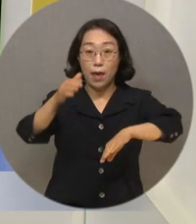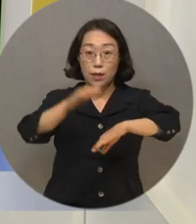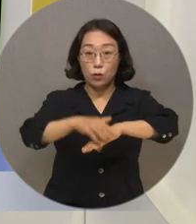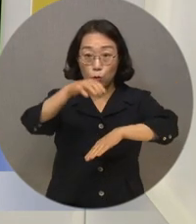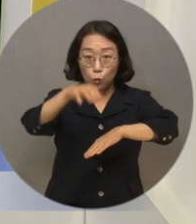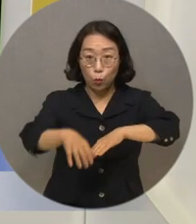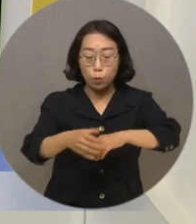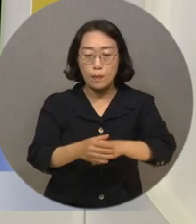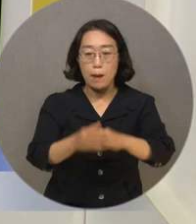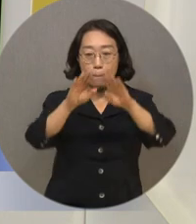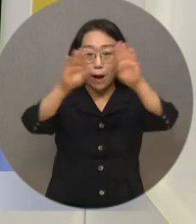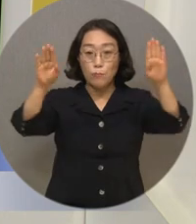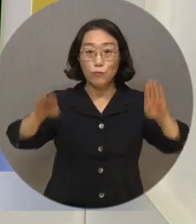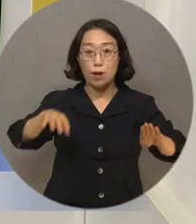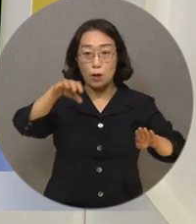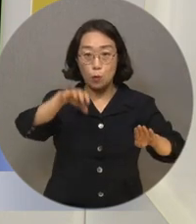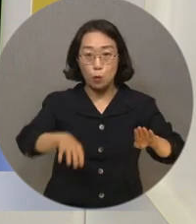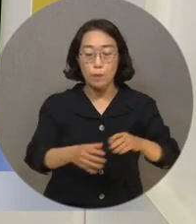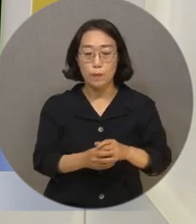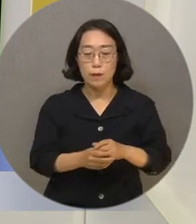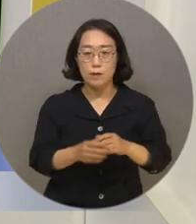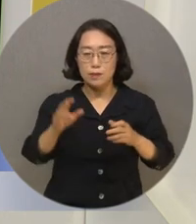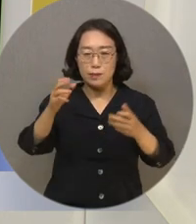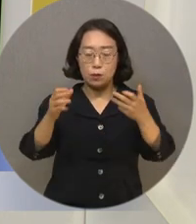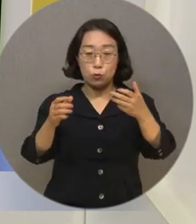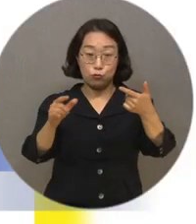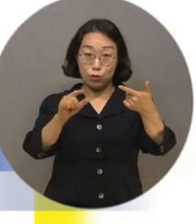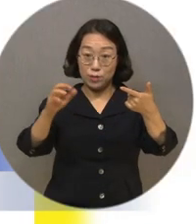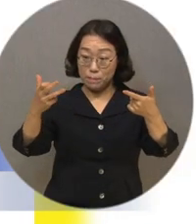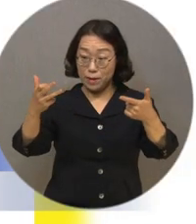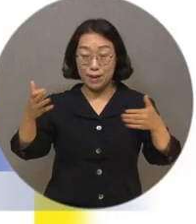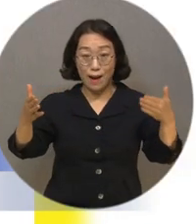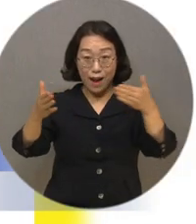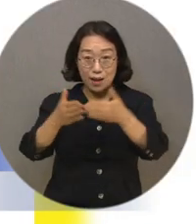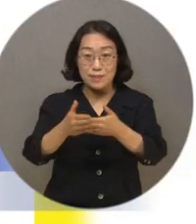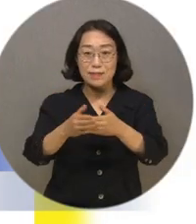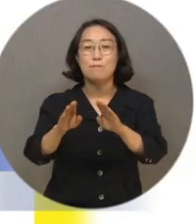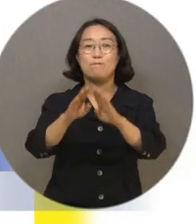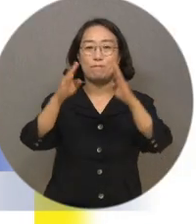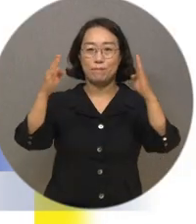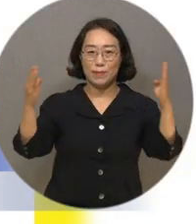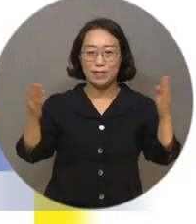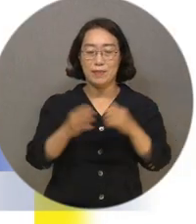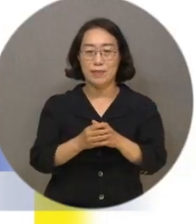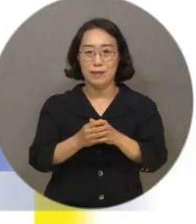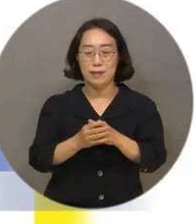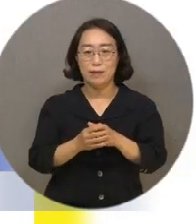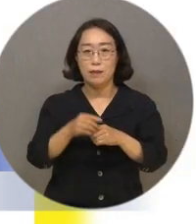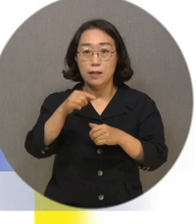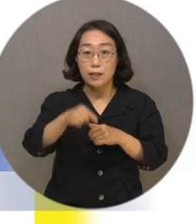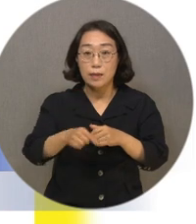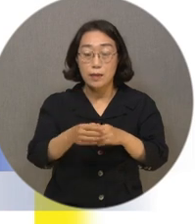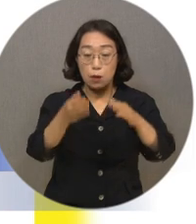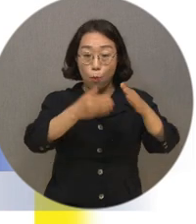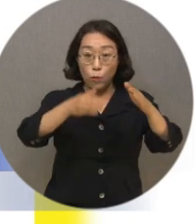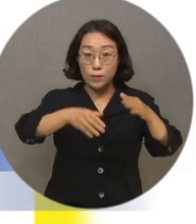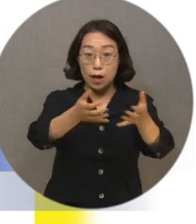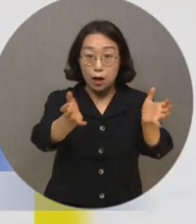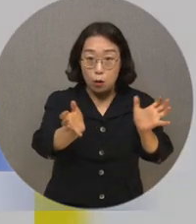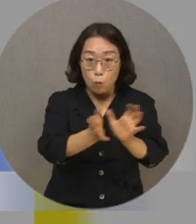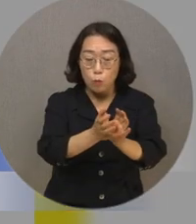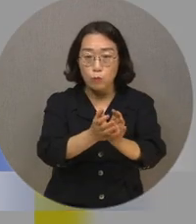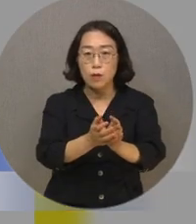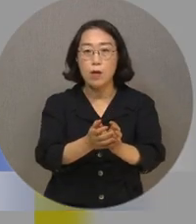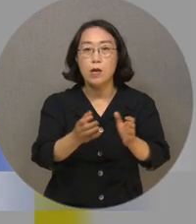위치한 화폐 박물관에서 오는 18일까지 개최합니다 조폐공사는 지난 2019년부터 발달장애